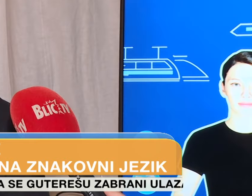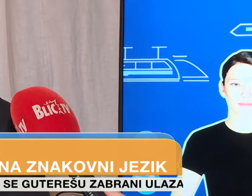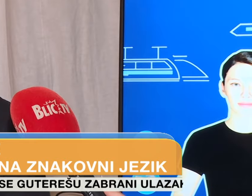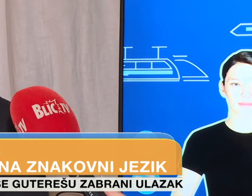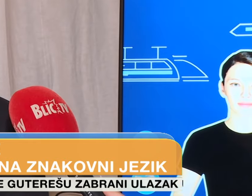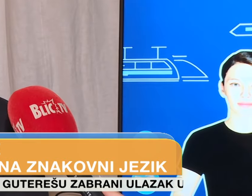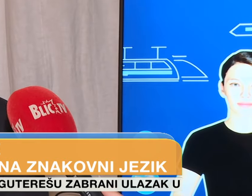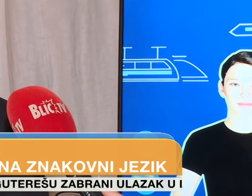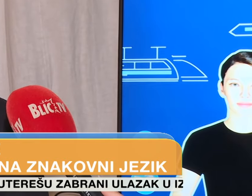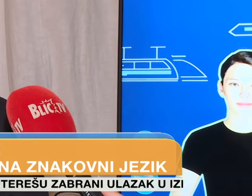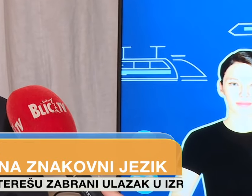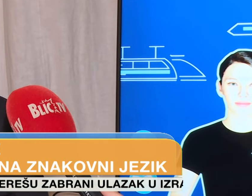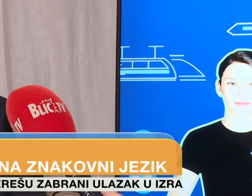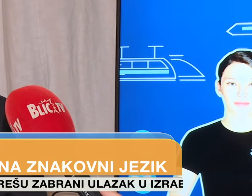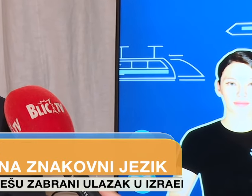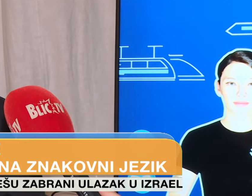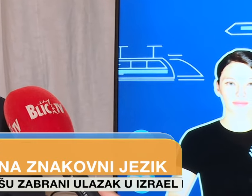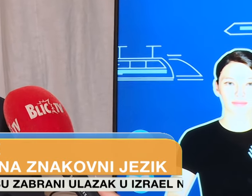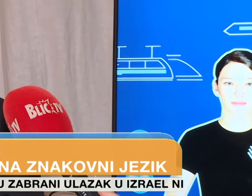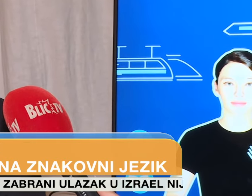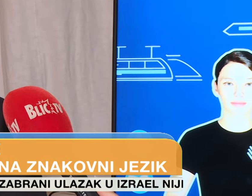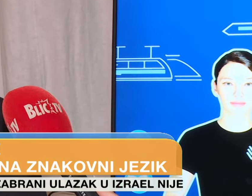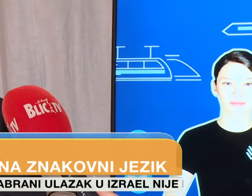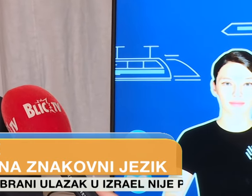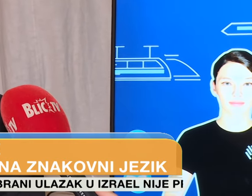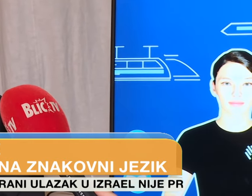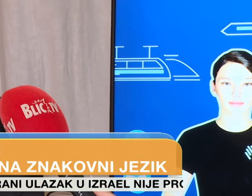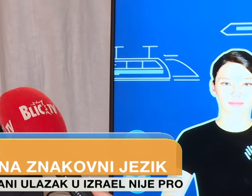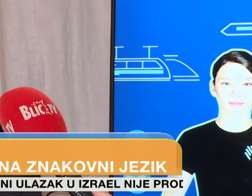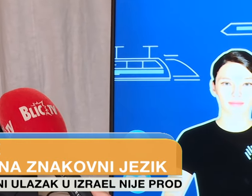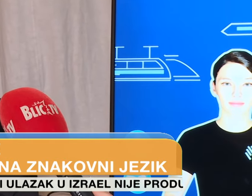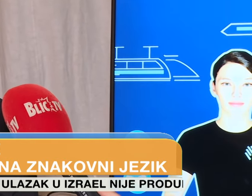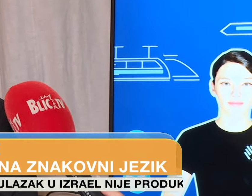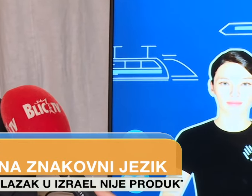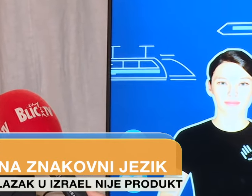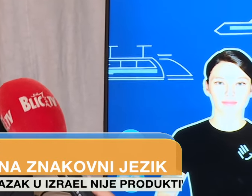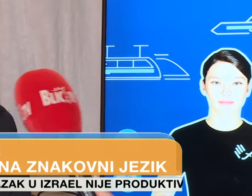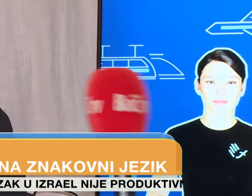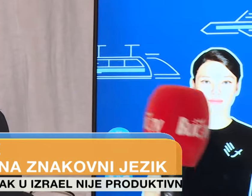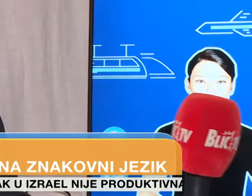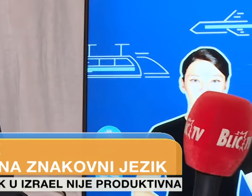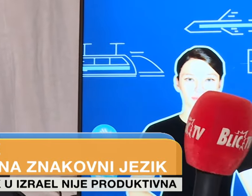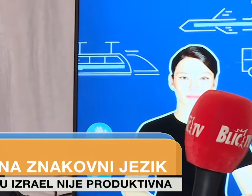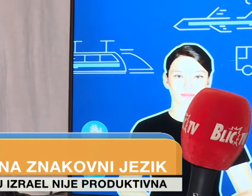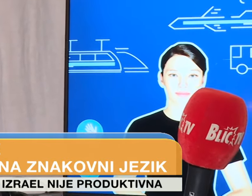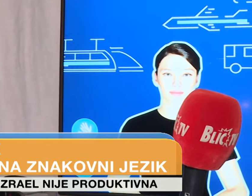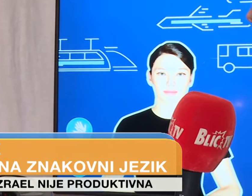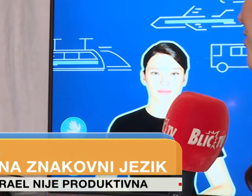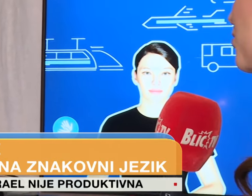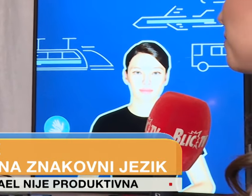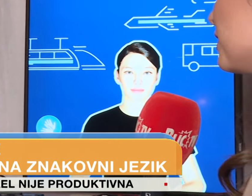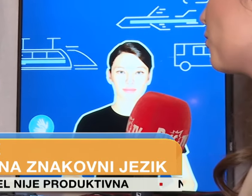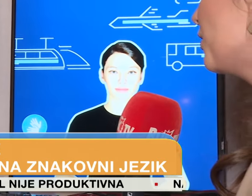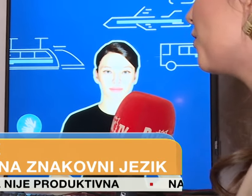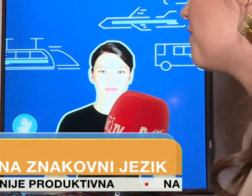naravno da je naša želja i da bi smo mi svi voljeli da svi u Srbiji hoće da kupe naš software. Da, ja moram samo kratko za